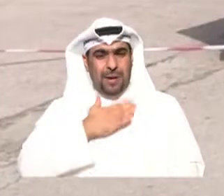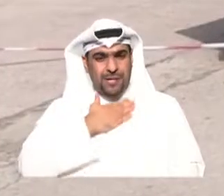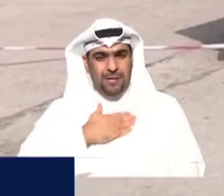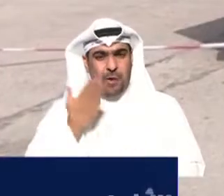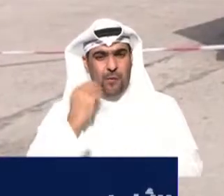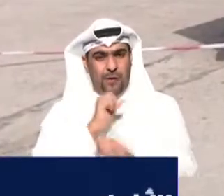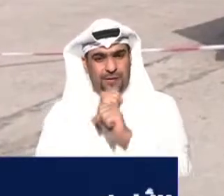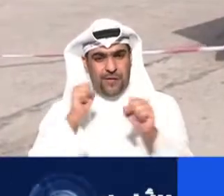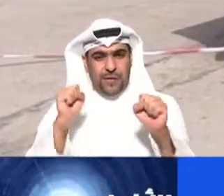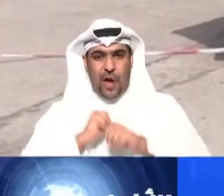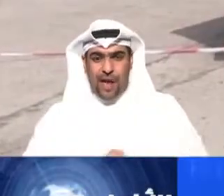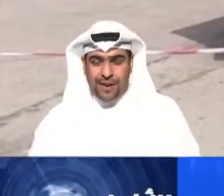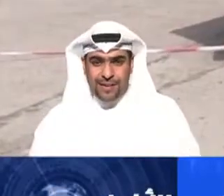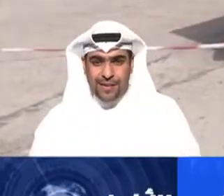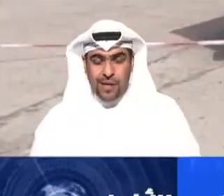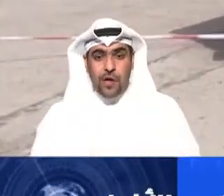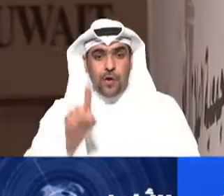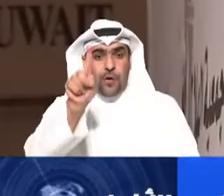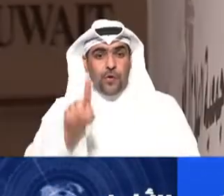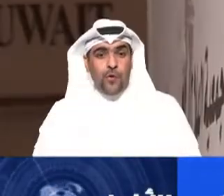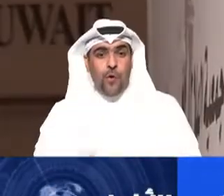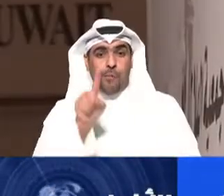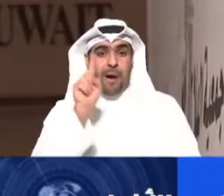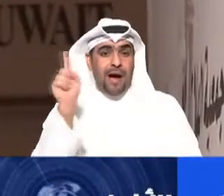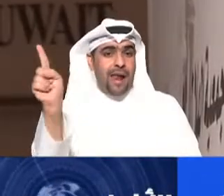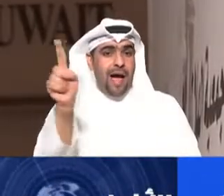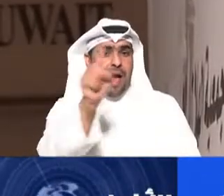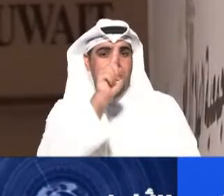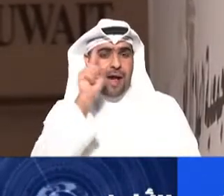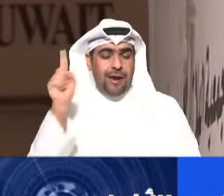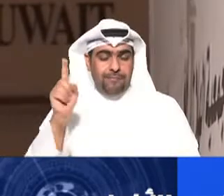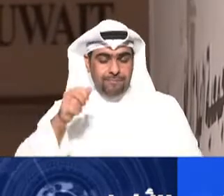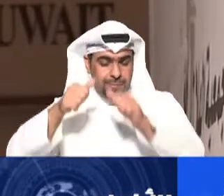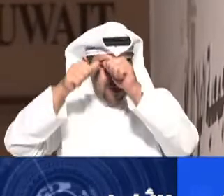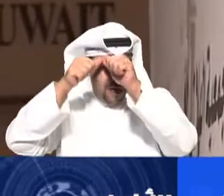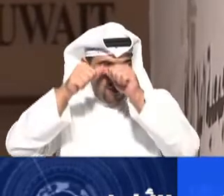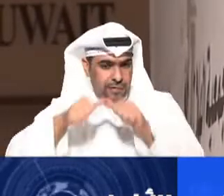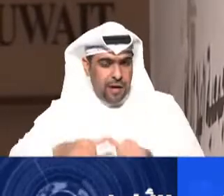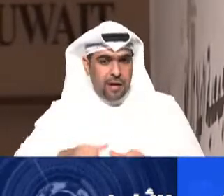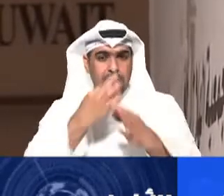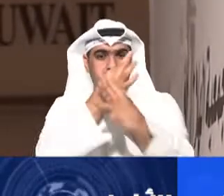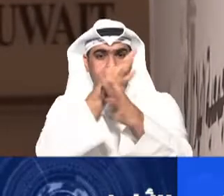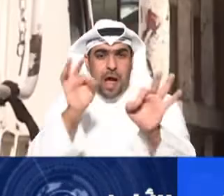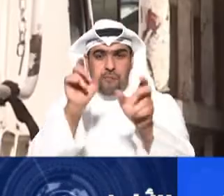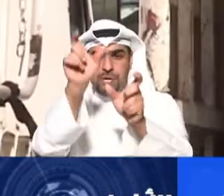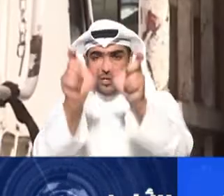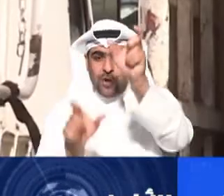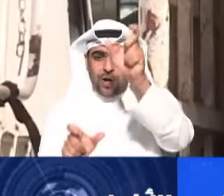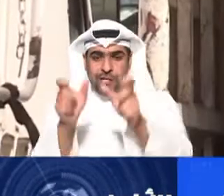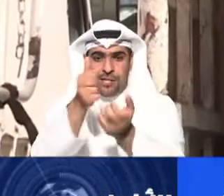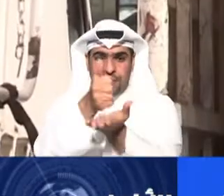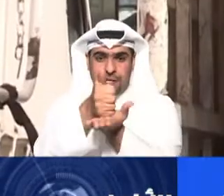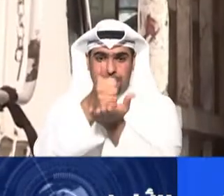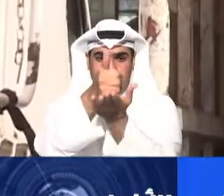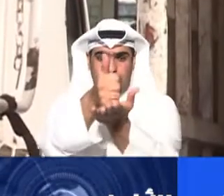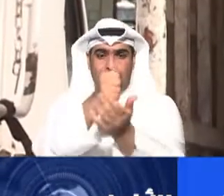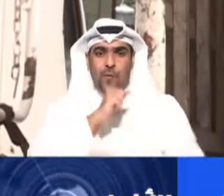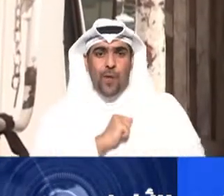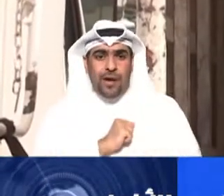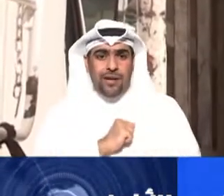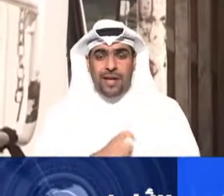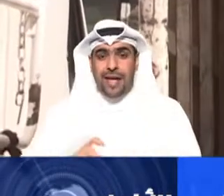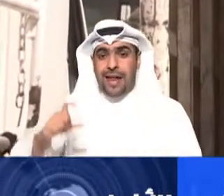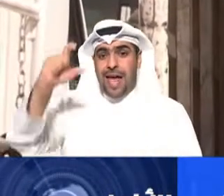في اليوم العالمي للعمل الإنساني يتذكر العالم إجلال العاملين في هذا المجال، وجمعية الهلال الأحمر الكويتي